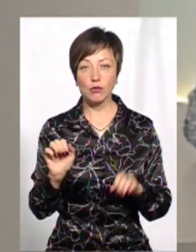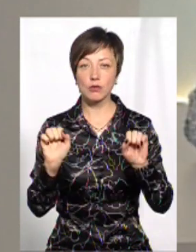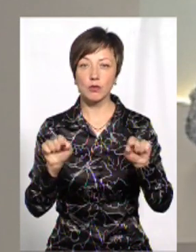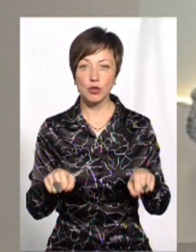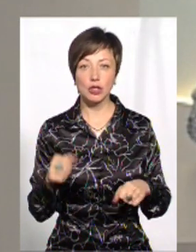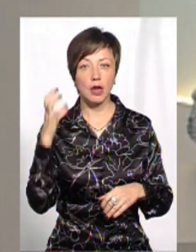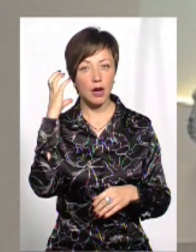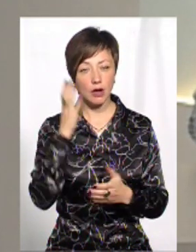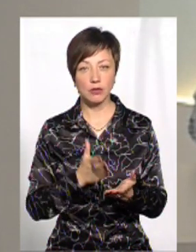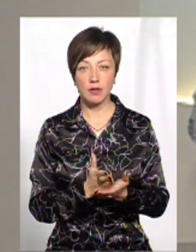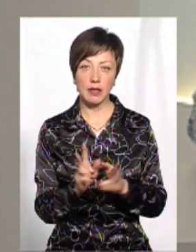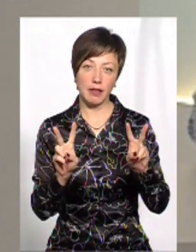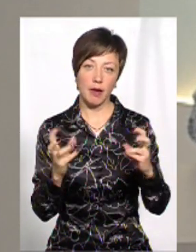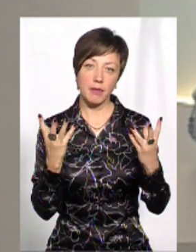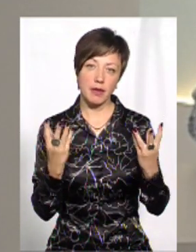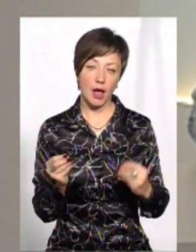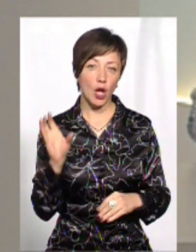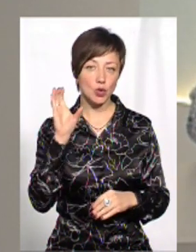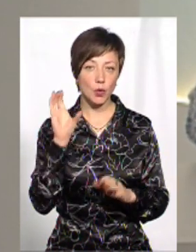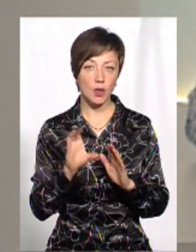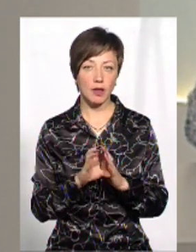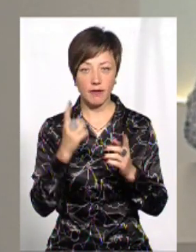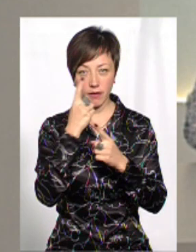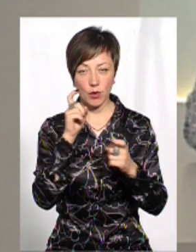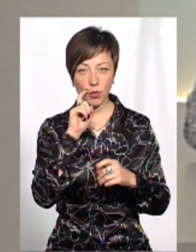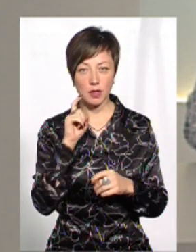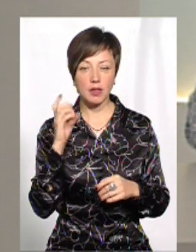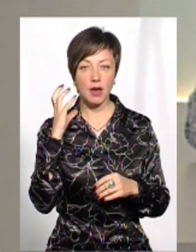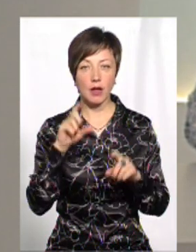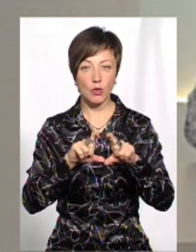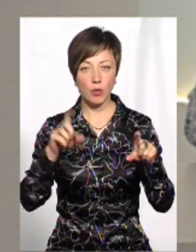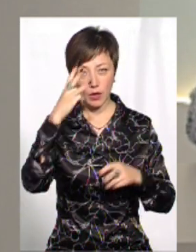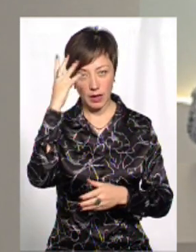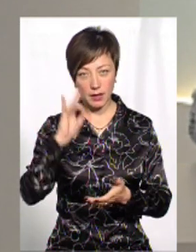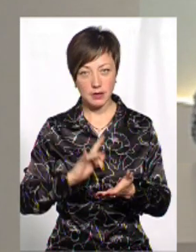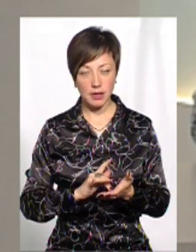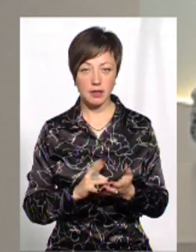можете радіоверсію «Теми дня» слухати в ефірі Українського радіо «Поділля